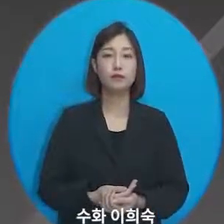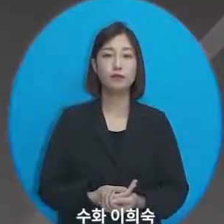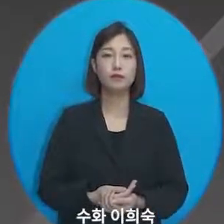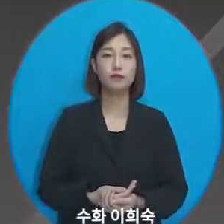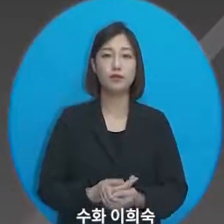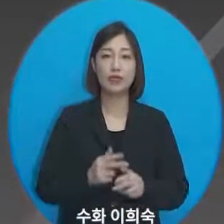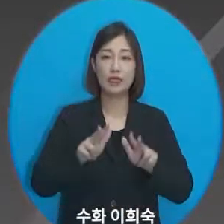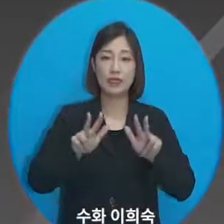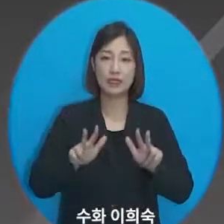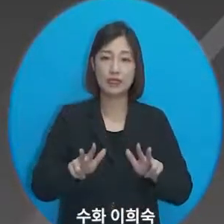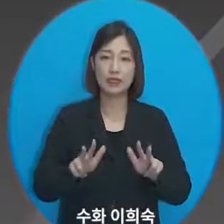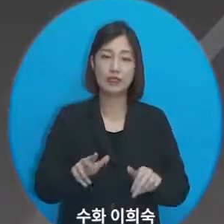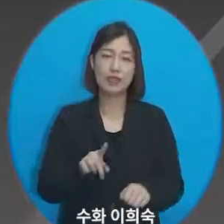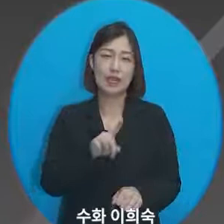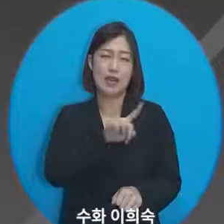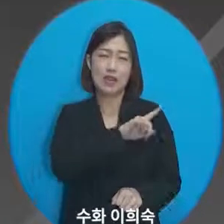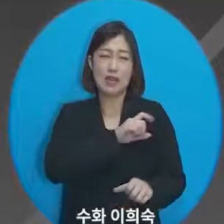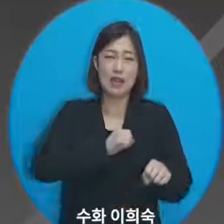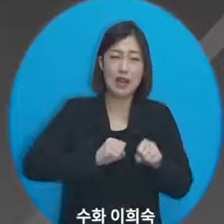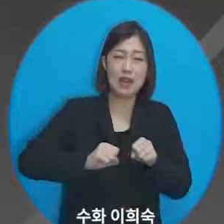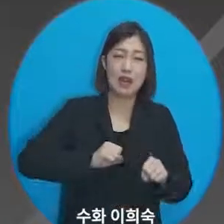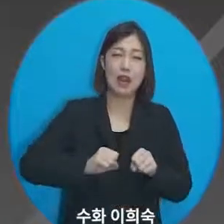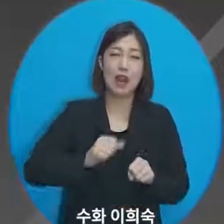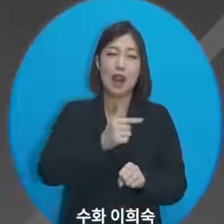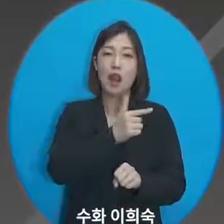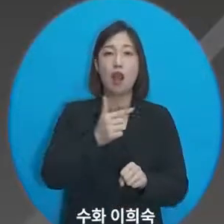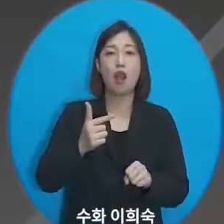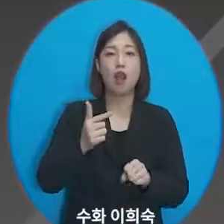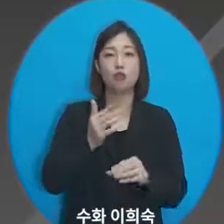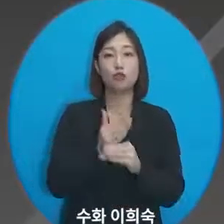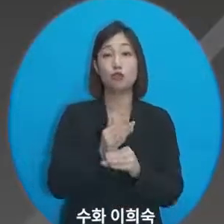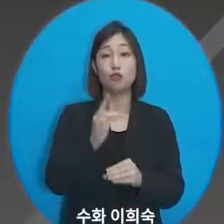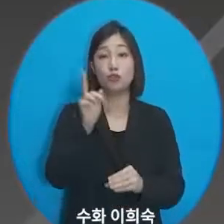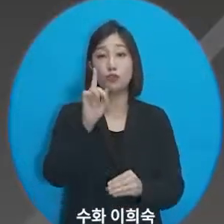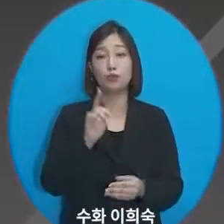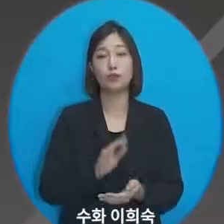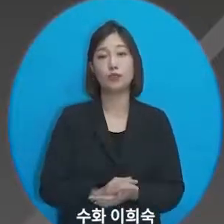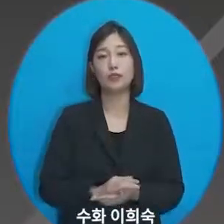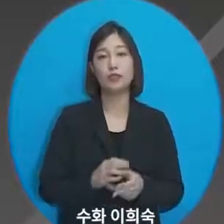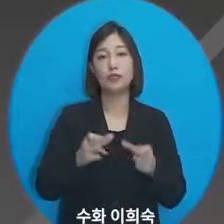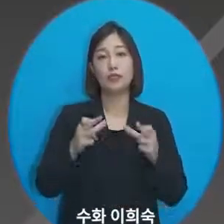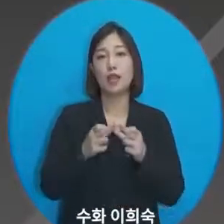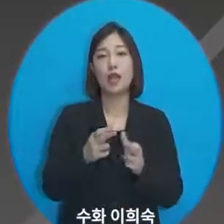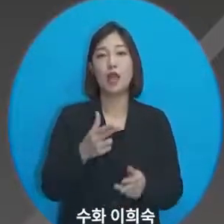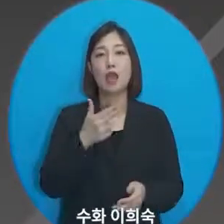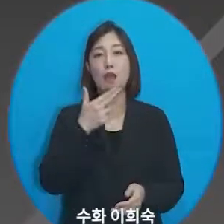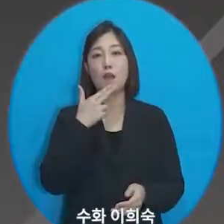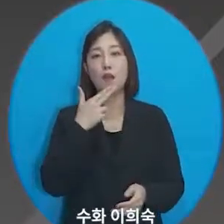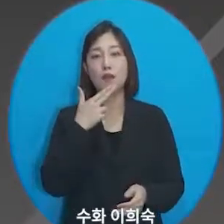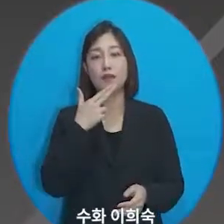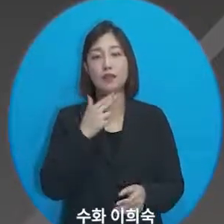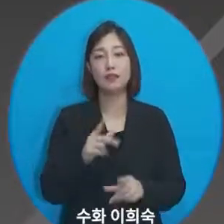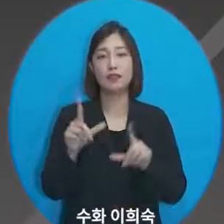지금 가장 왕성하게 시행되고 있는 장애물 없는 생활환경 인증제도가 있고요. 아시는 것처럼